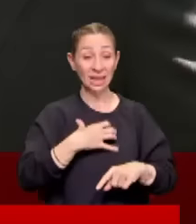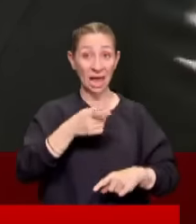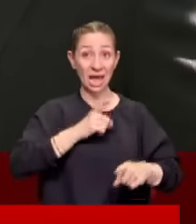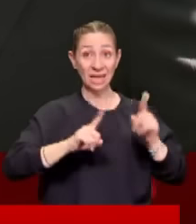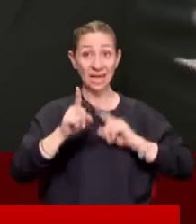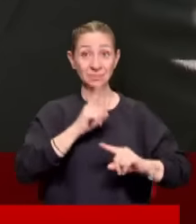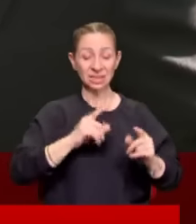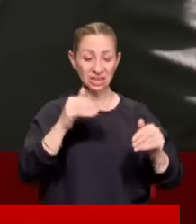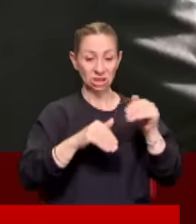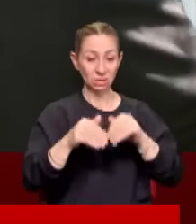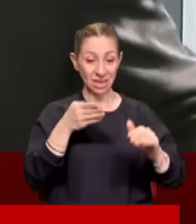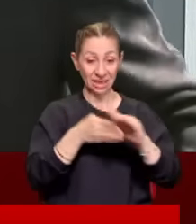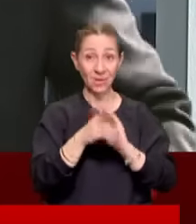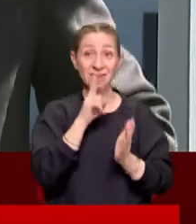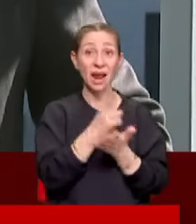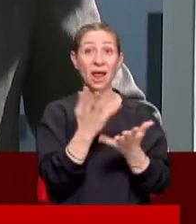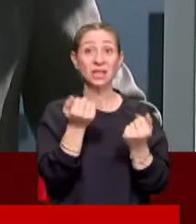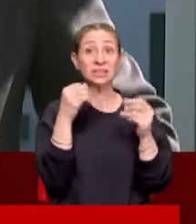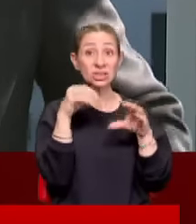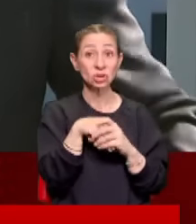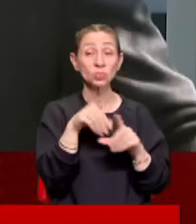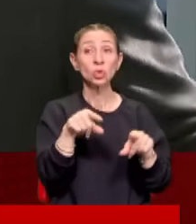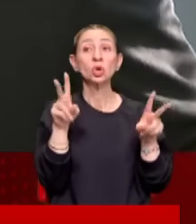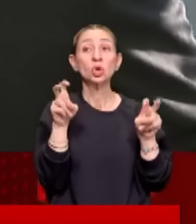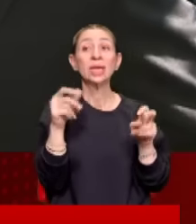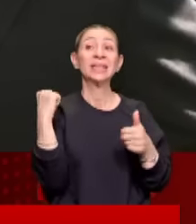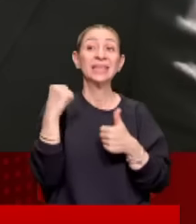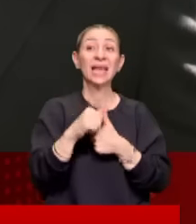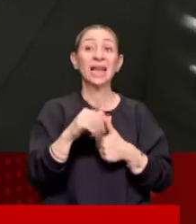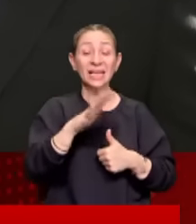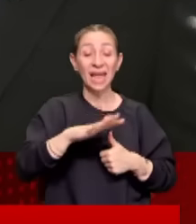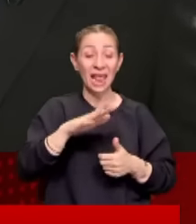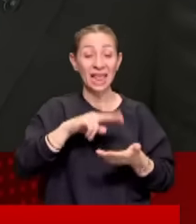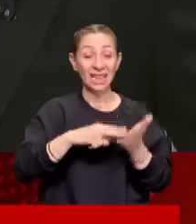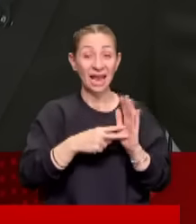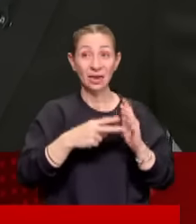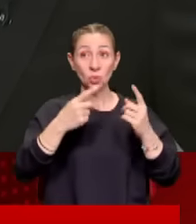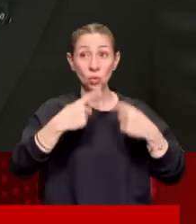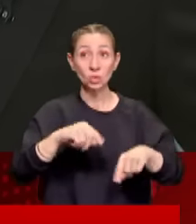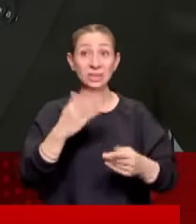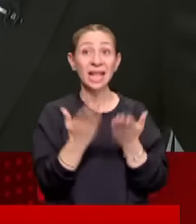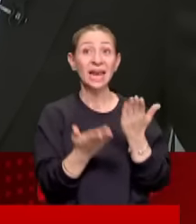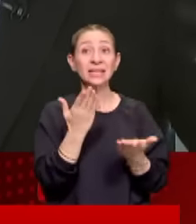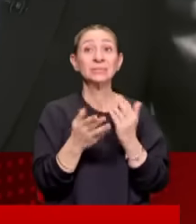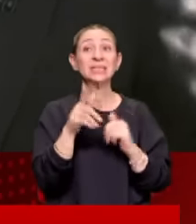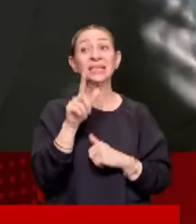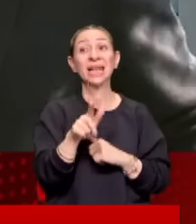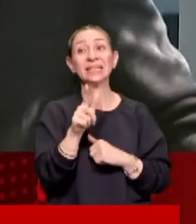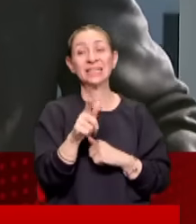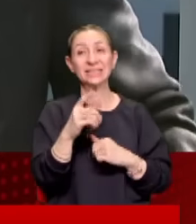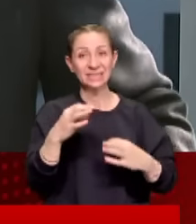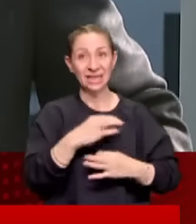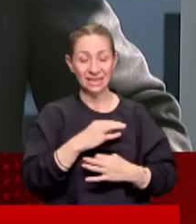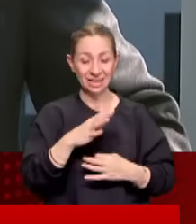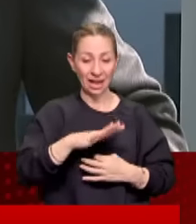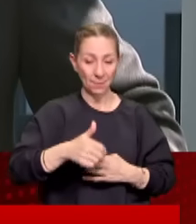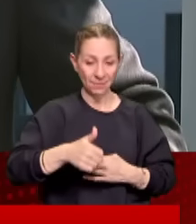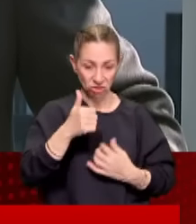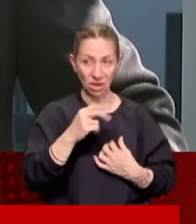adaylarımızla seçime girme kararı alındığı için bu konunun tekrar genel idare kurulu tarafından değerlendirilmesi gerektiğine sayın genel